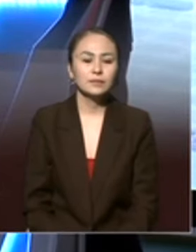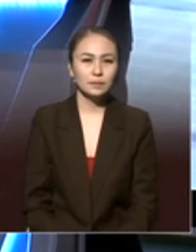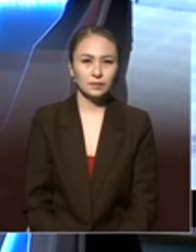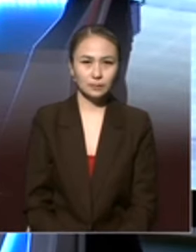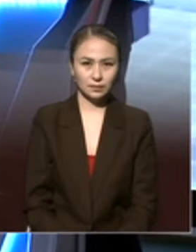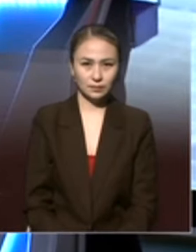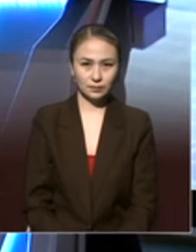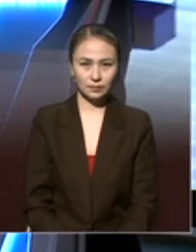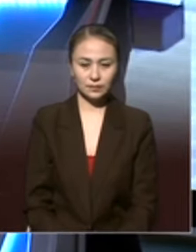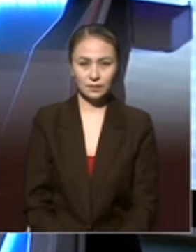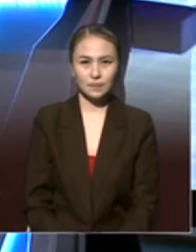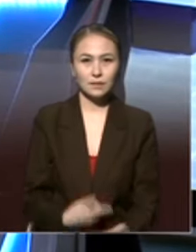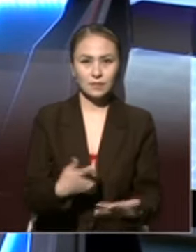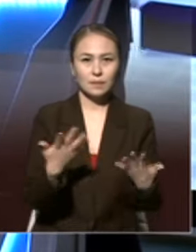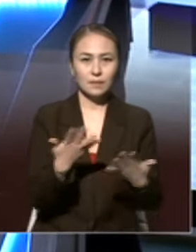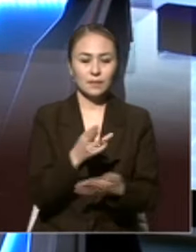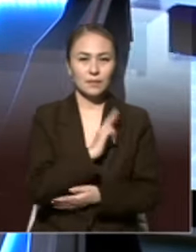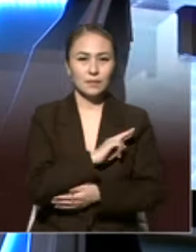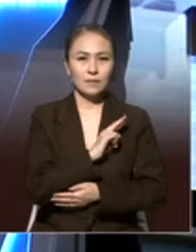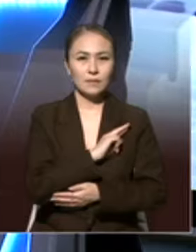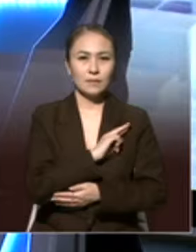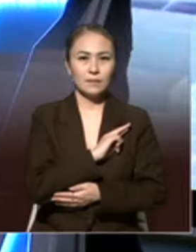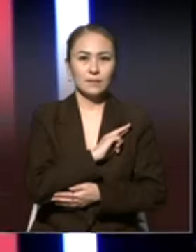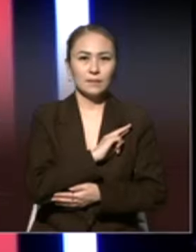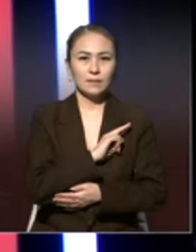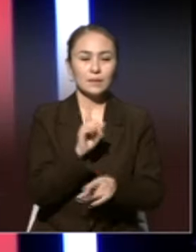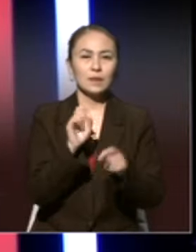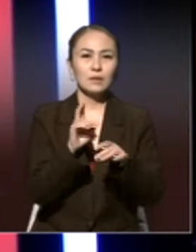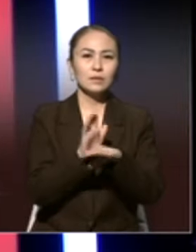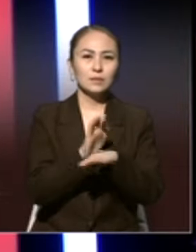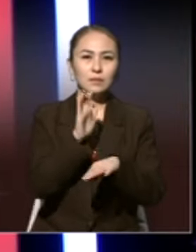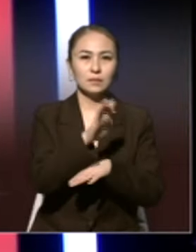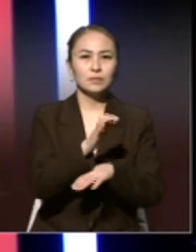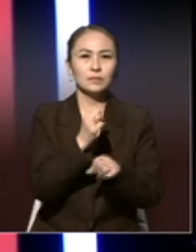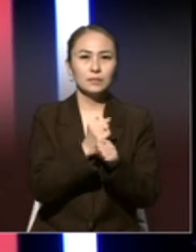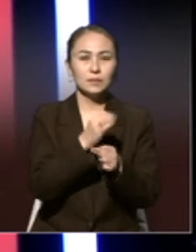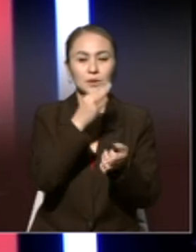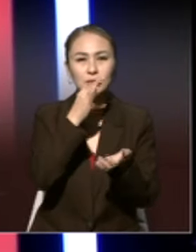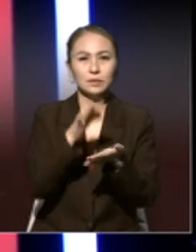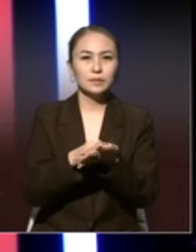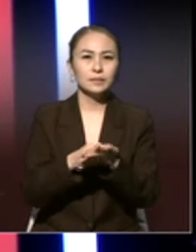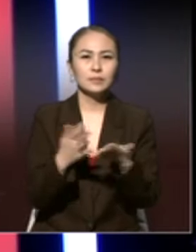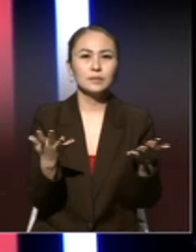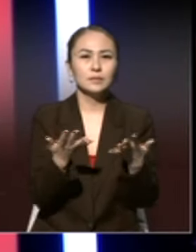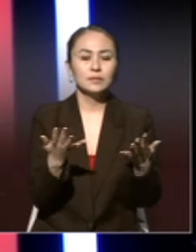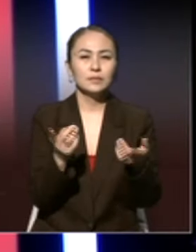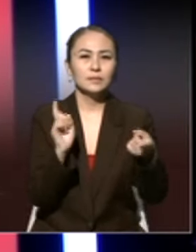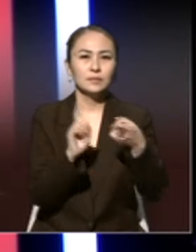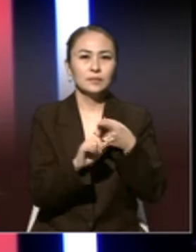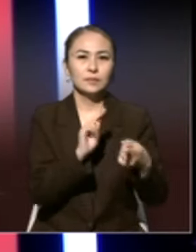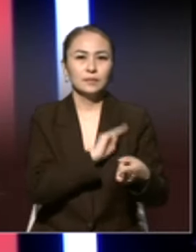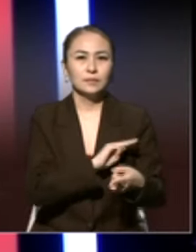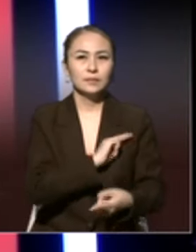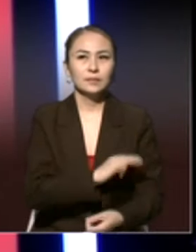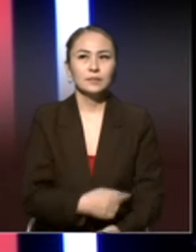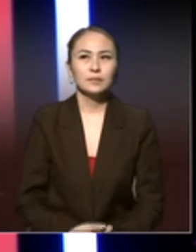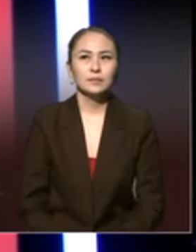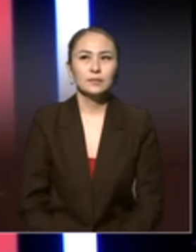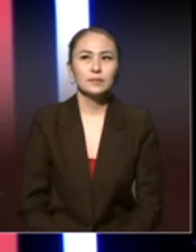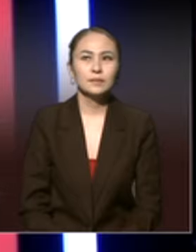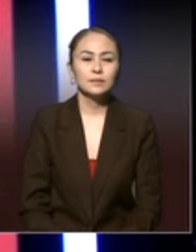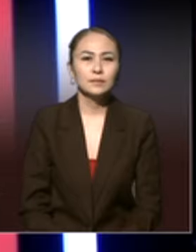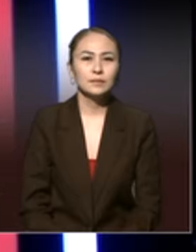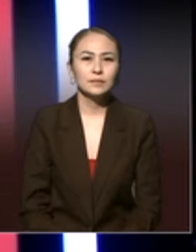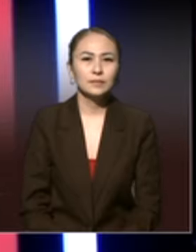Сіздер қалай, сіздер осындай болжамды жіберіп отырасыздар? Олар сіздерге жауабын айтады ма? Әлде қалай сіздер, қалай байланыстасыздар төтенше жағдай